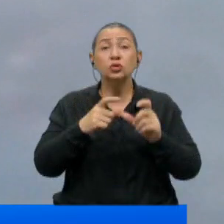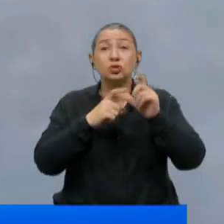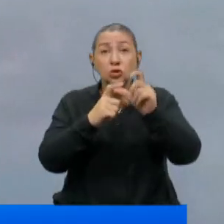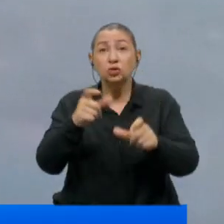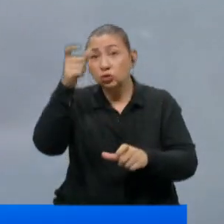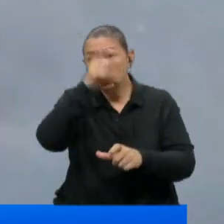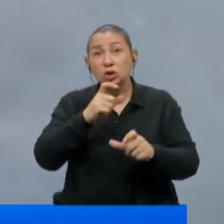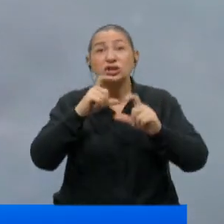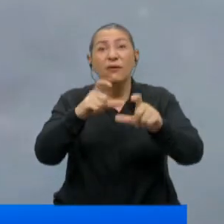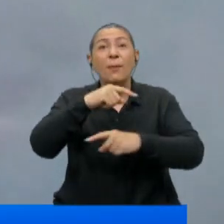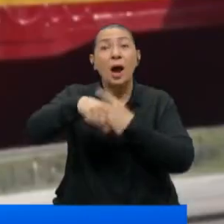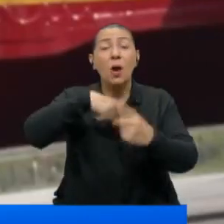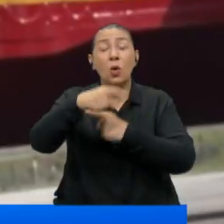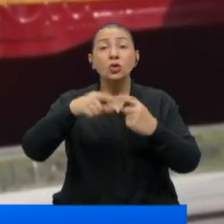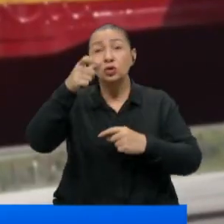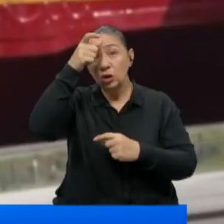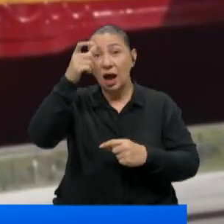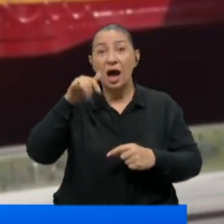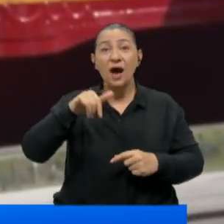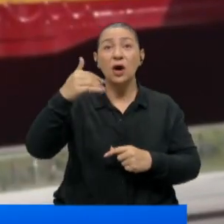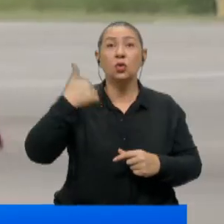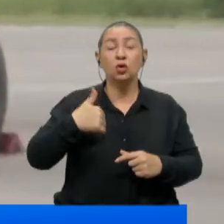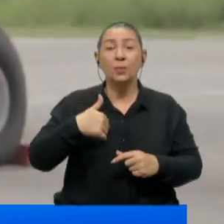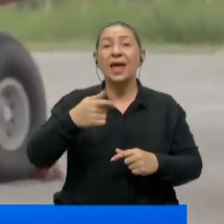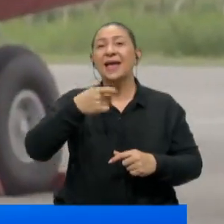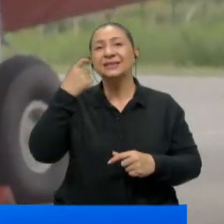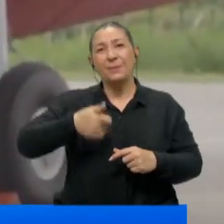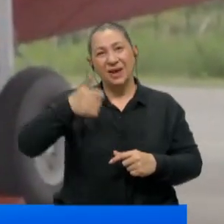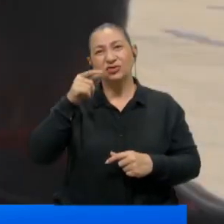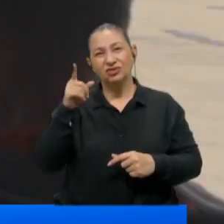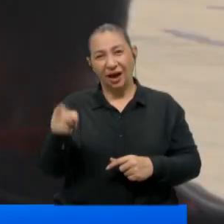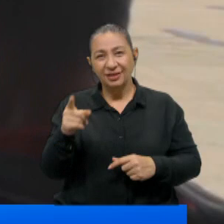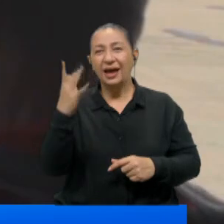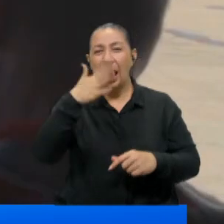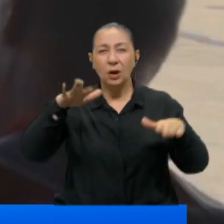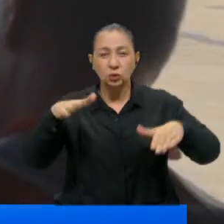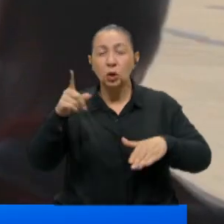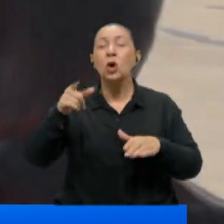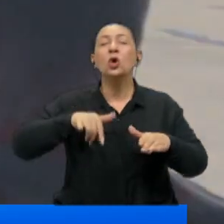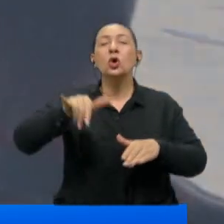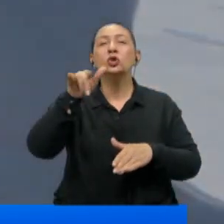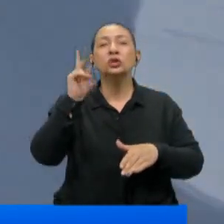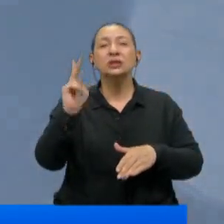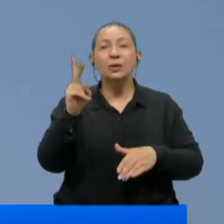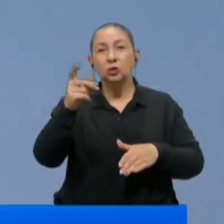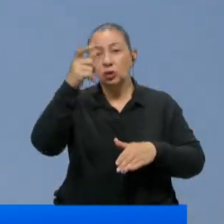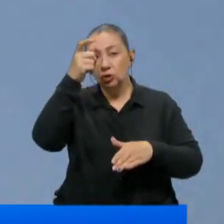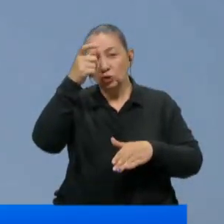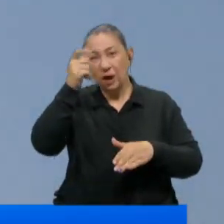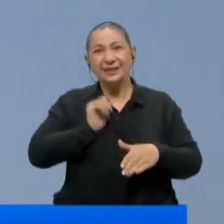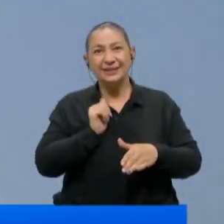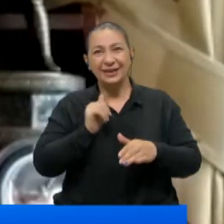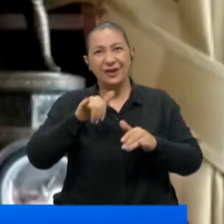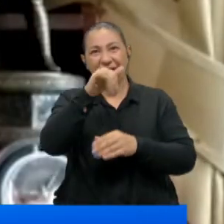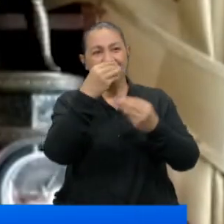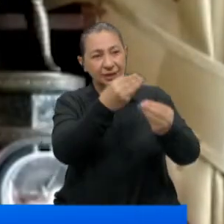tüm Türkiye yanıt ararken Türk Hava Kurumu'nun eski başkanı Erdoğan Karakuş uçakların Türk Hava Kuvvetleri'ne verilerek kullanılmasını